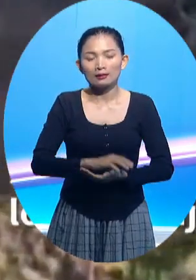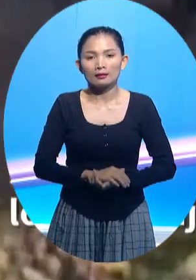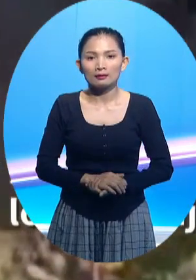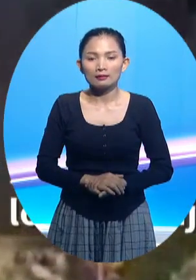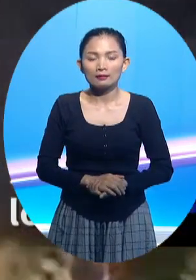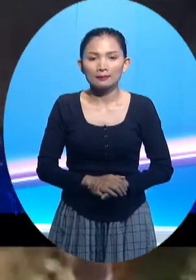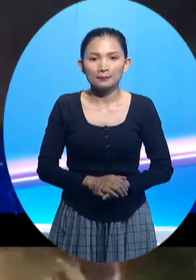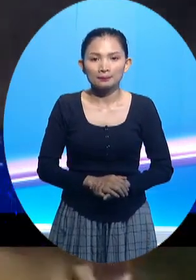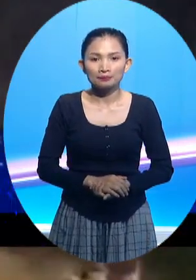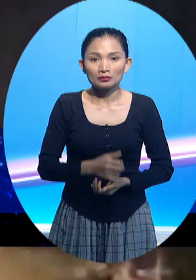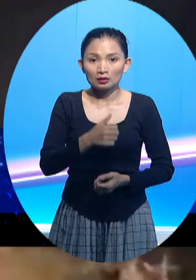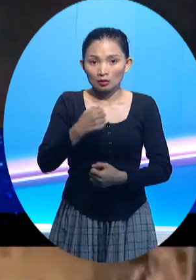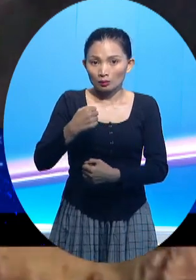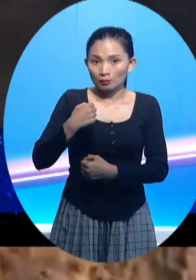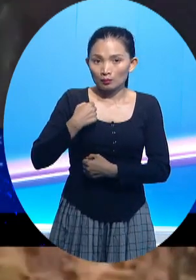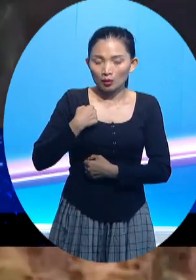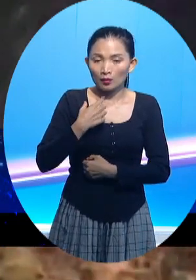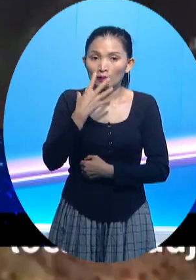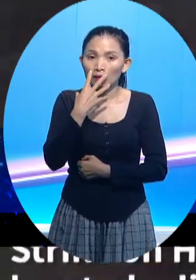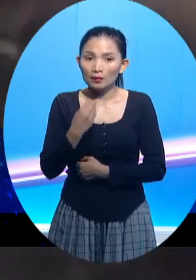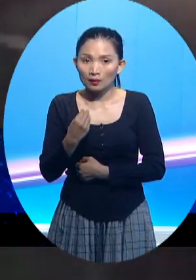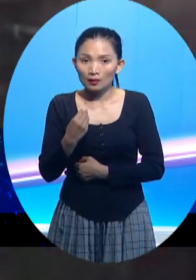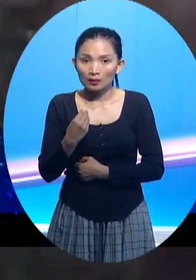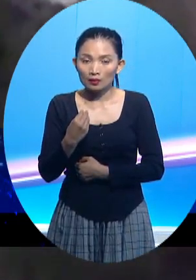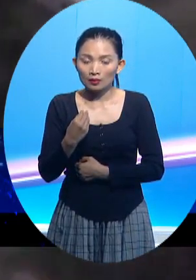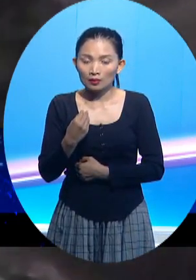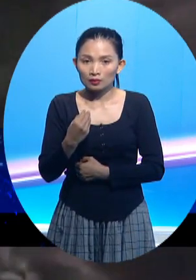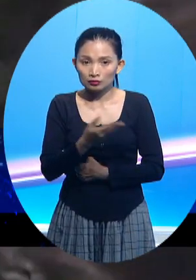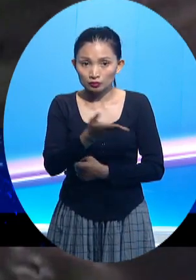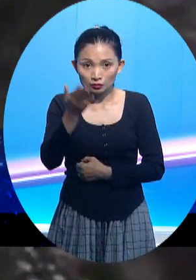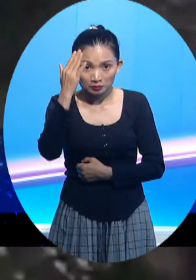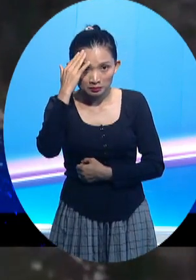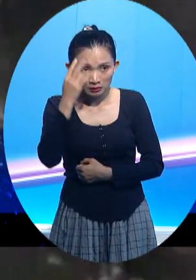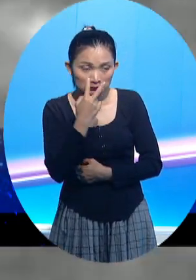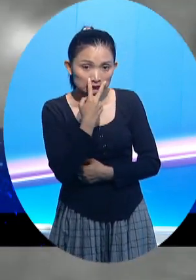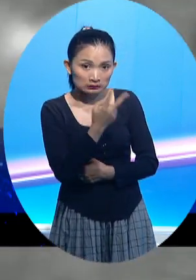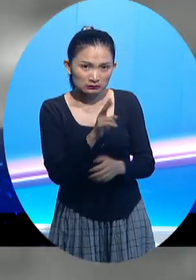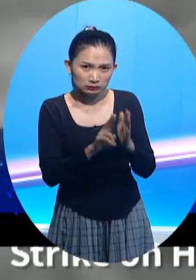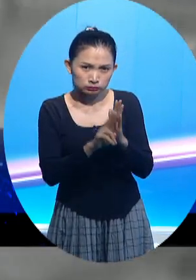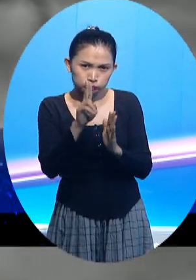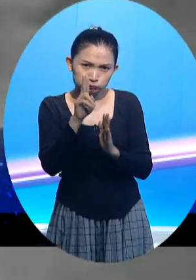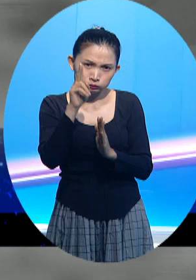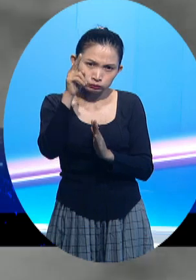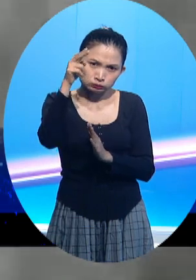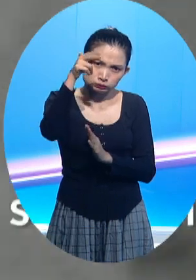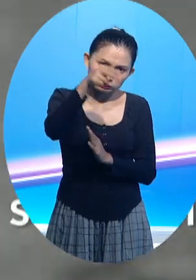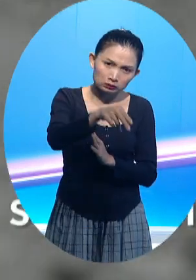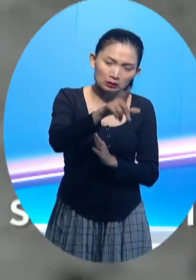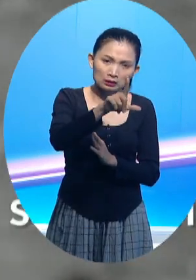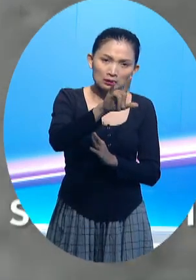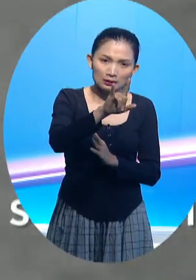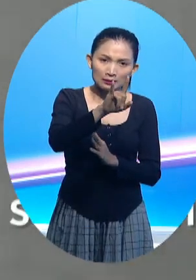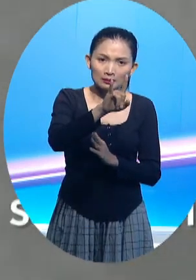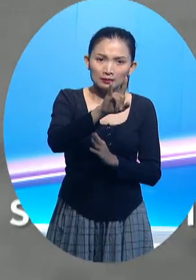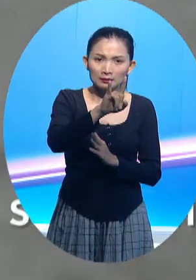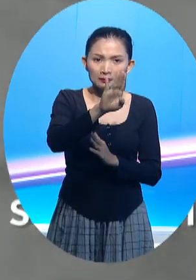Theo quân đội Israel, các máy bay chiến đấu của họ đã hoàn thành một loạt các cuộc tấn công vào Liban. Trong số những mục tiêu bị nhắm tới, có các trung tâm chỉ